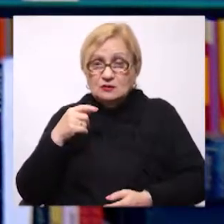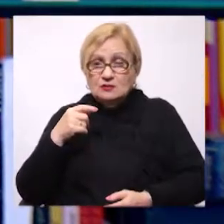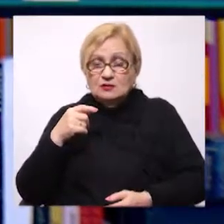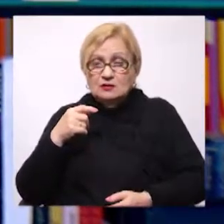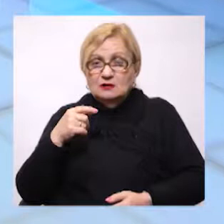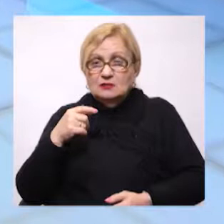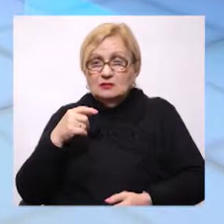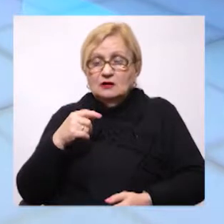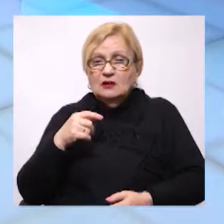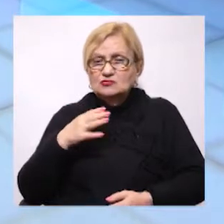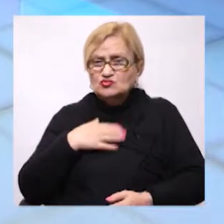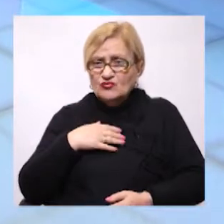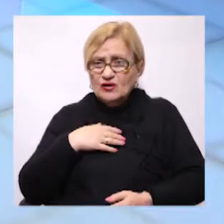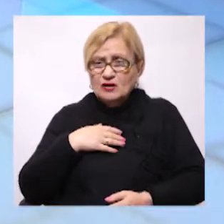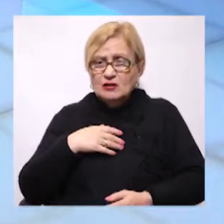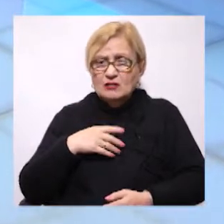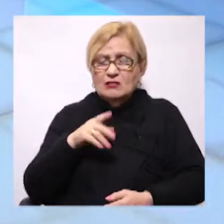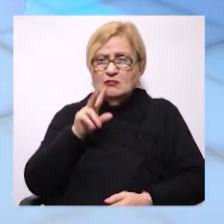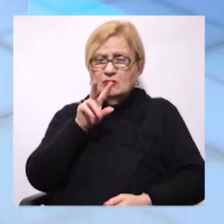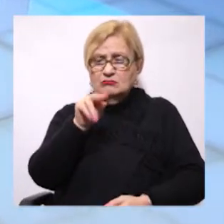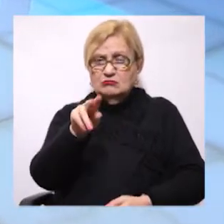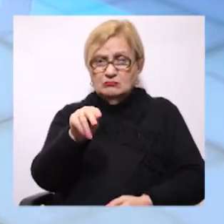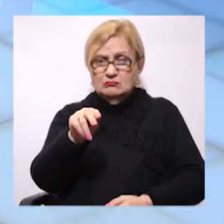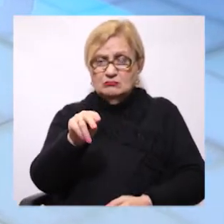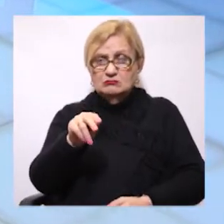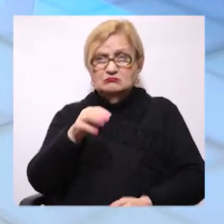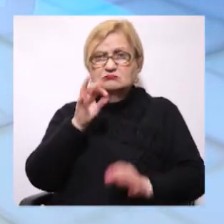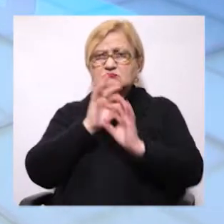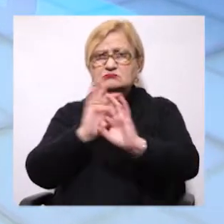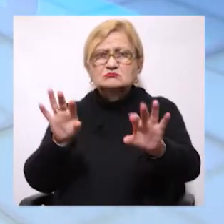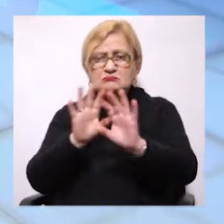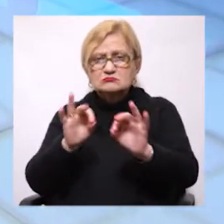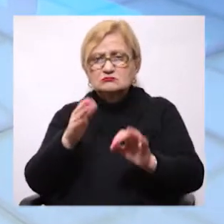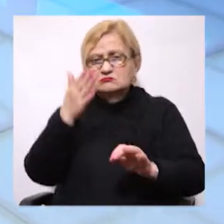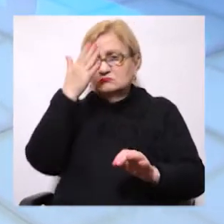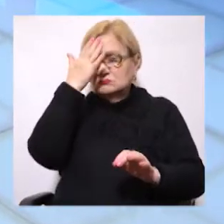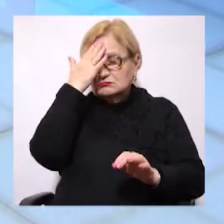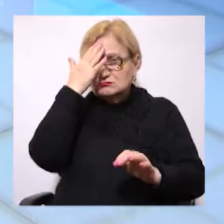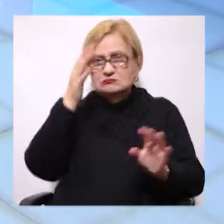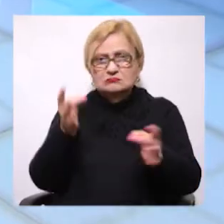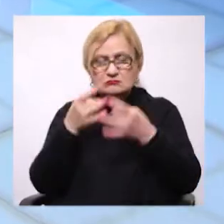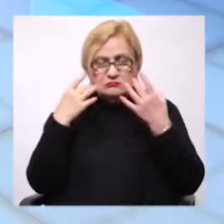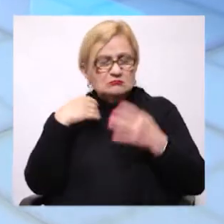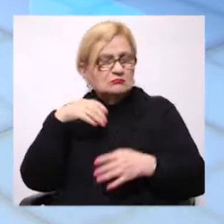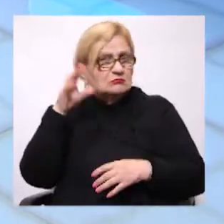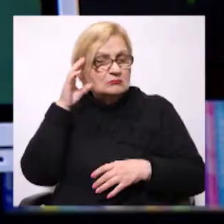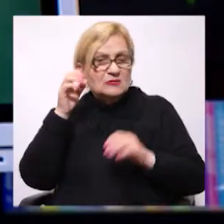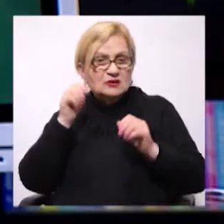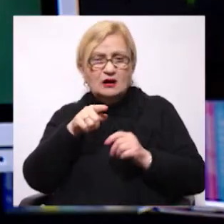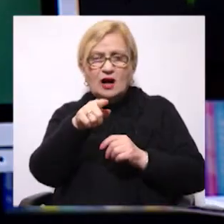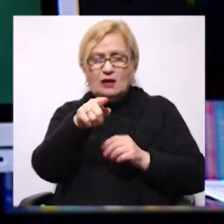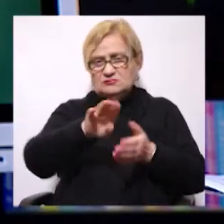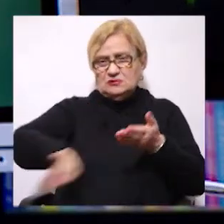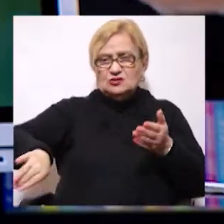თავისუფლად შეგვიძლია გამოვთქვათ და სათქმელი, ან გავიგოთ და გავიაზროთ სათქმელი ამ ასოების